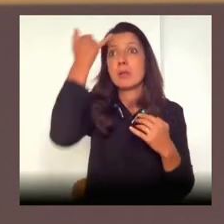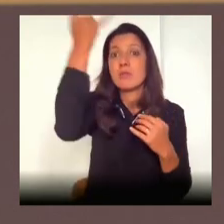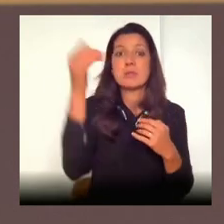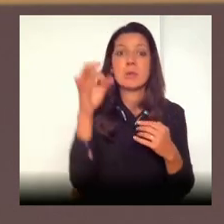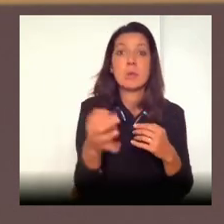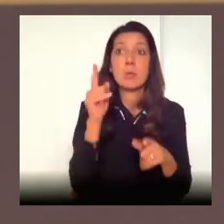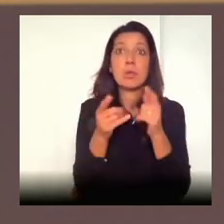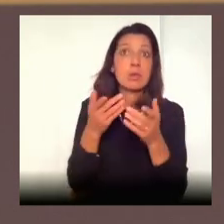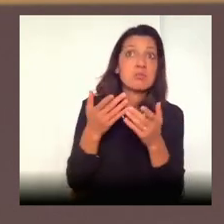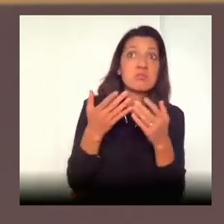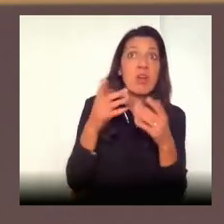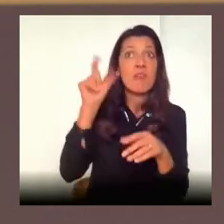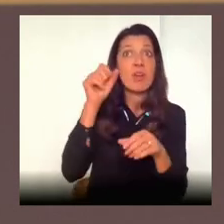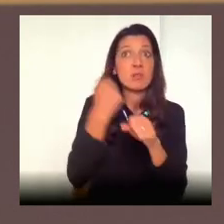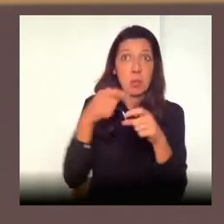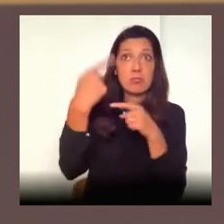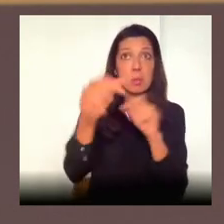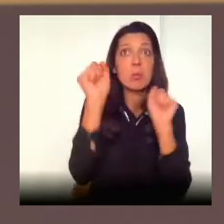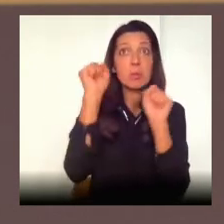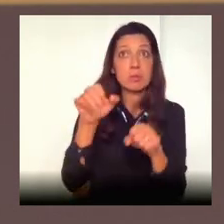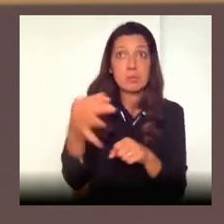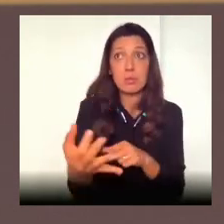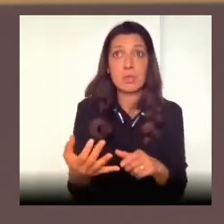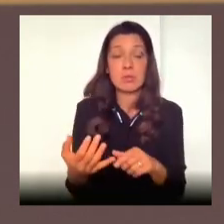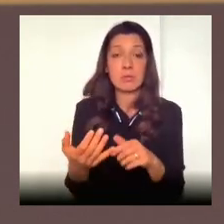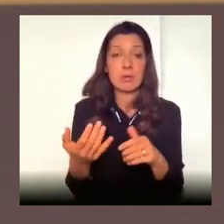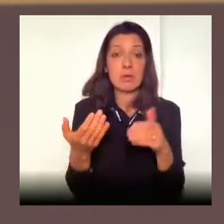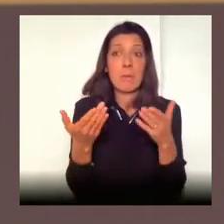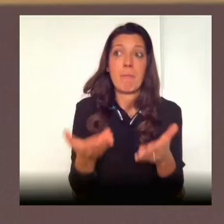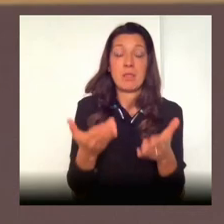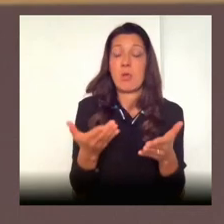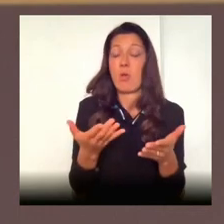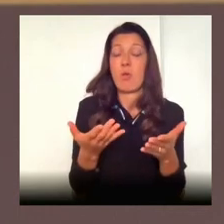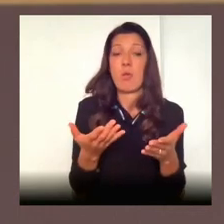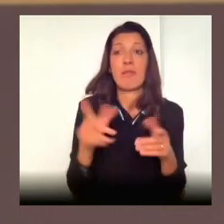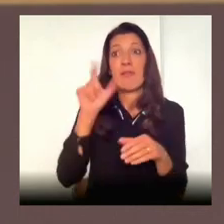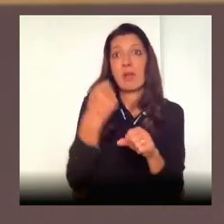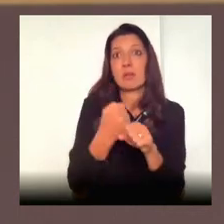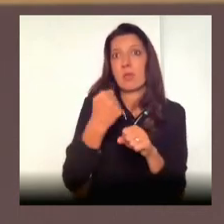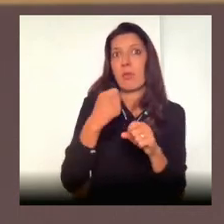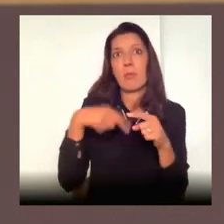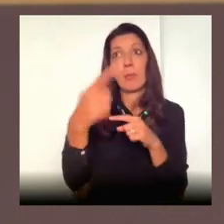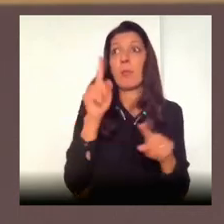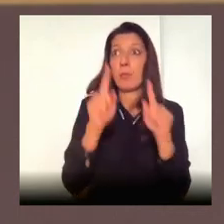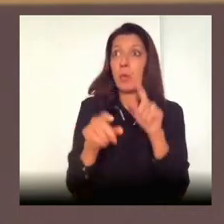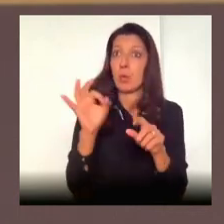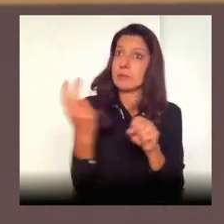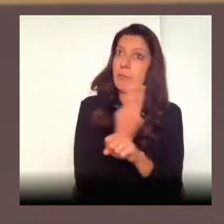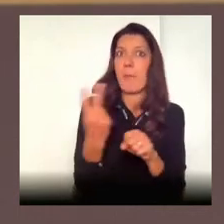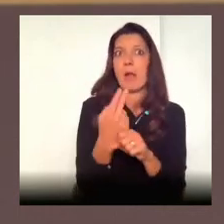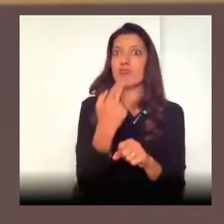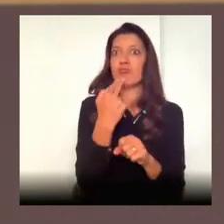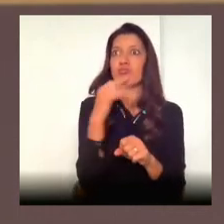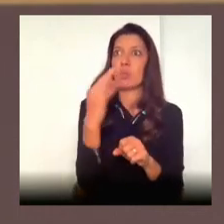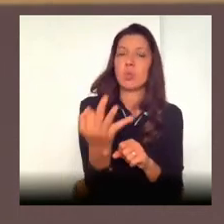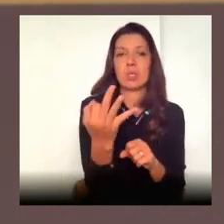rien. Peut-être dans 20 ans, ça sera l'innovation d'aujourd'hui. Peut-être dans 20 ans, je viendrai et je dirai ah ben c'est pas mal ça. On mettra ça en place.